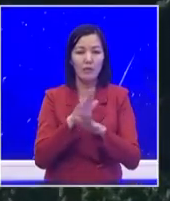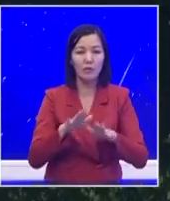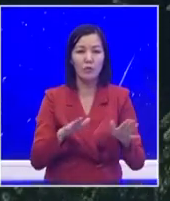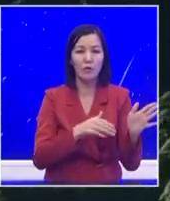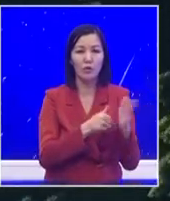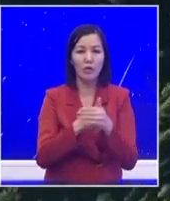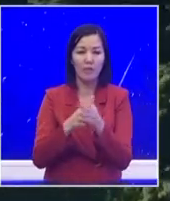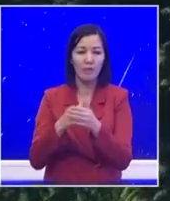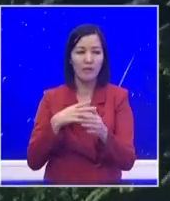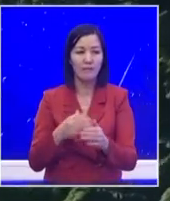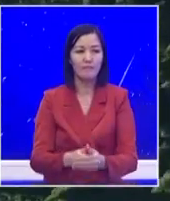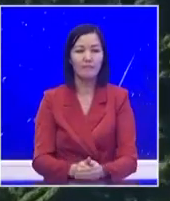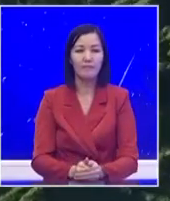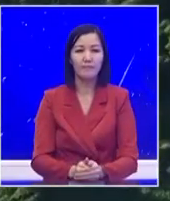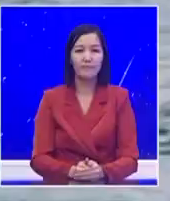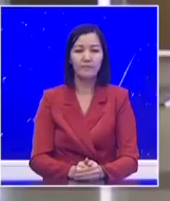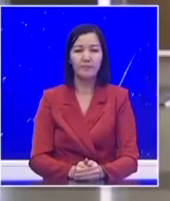жабылды.